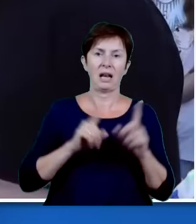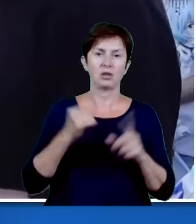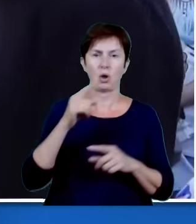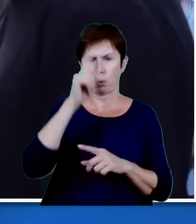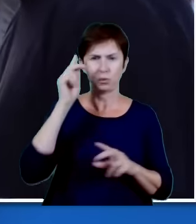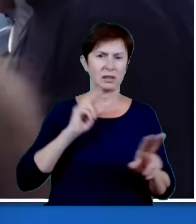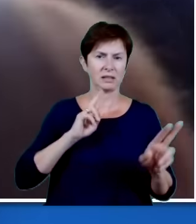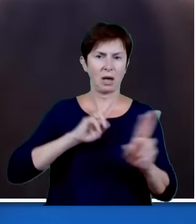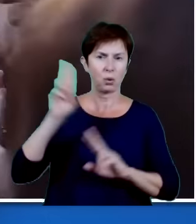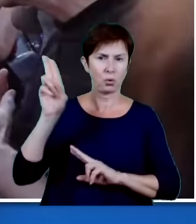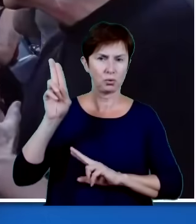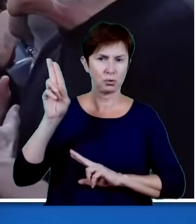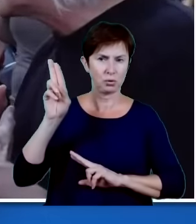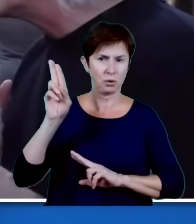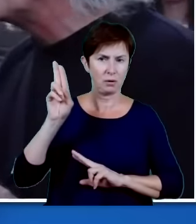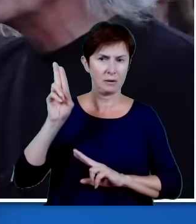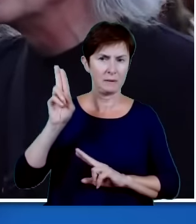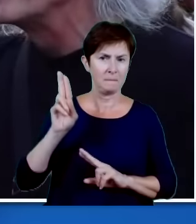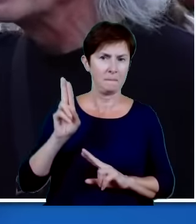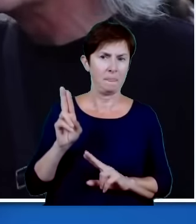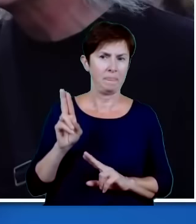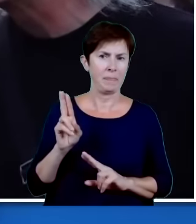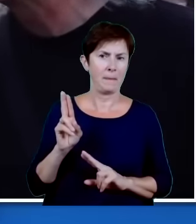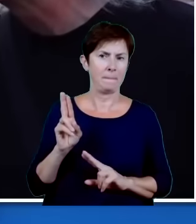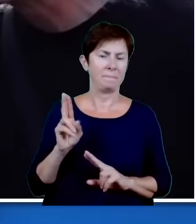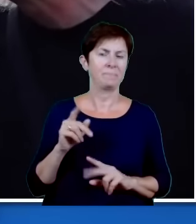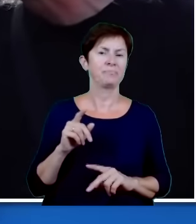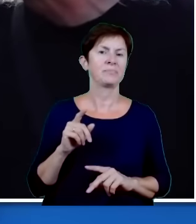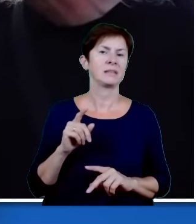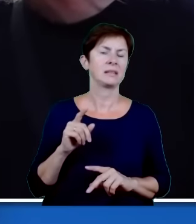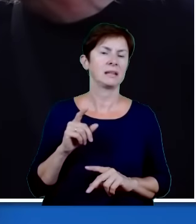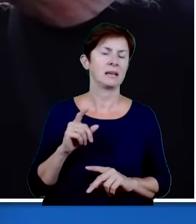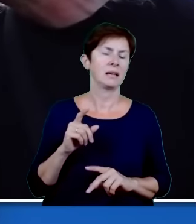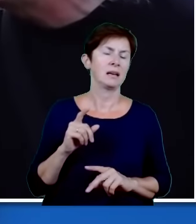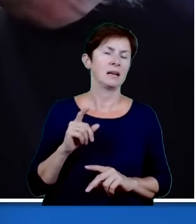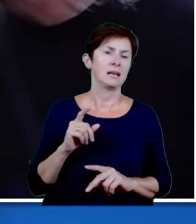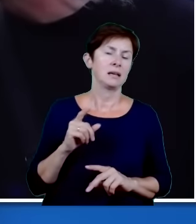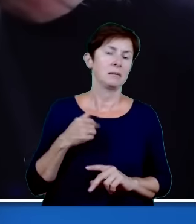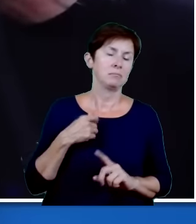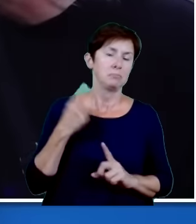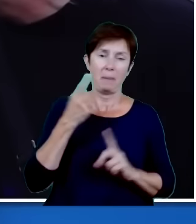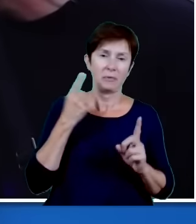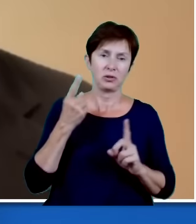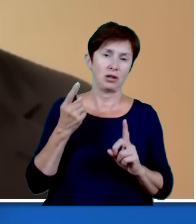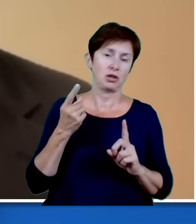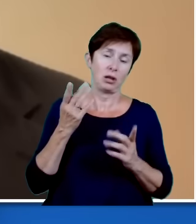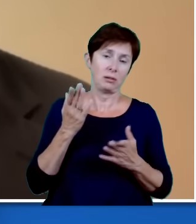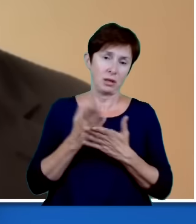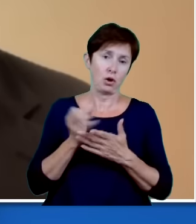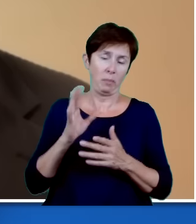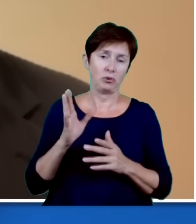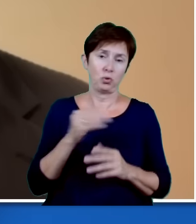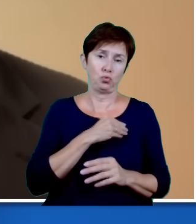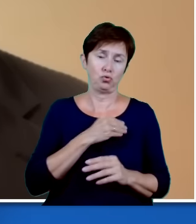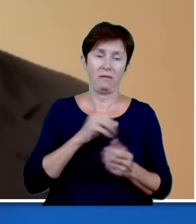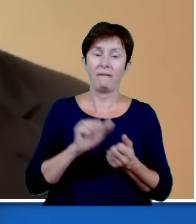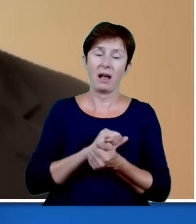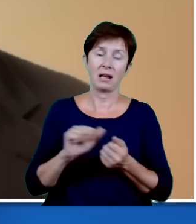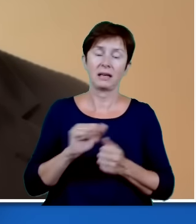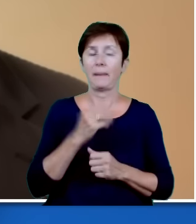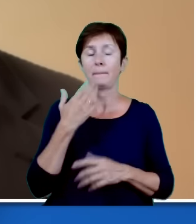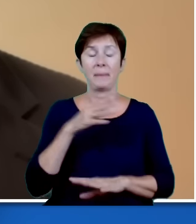ale zresztą Miejmy nadzieję że tylko głosy wyborców a nie nic innego pewne No bardzo